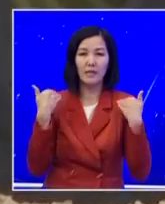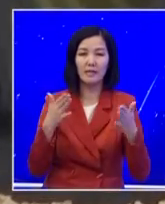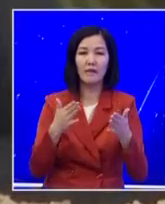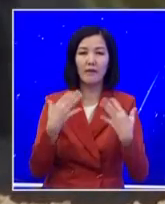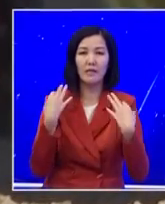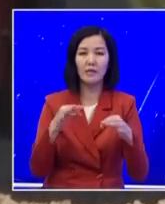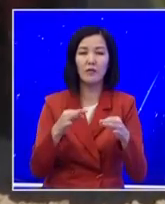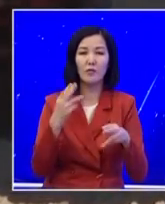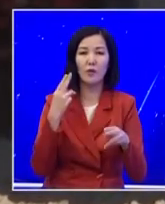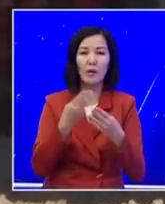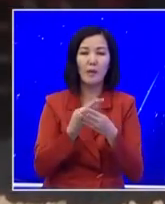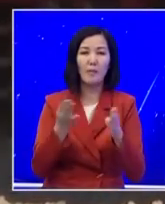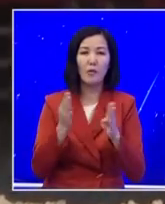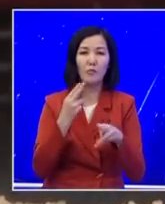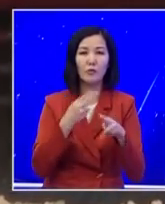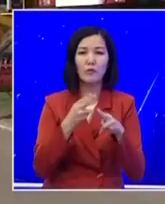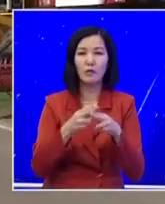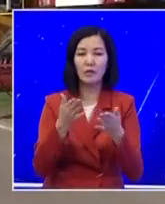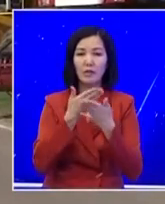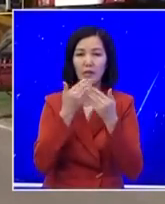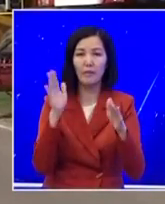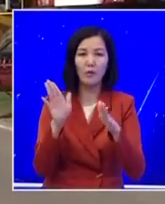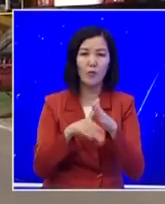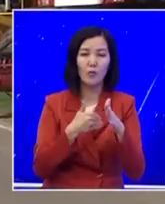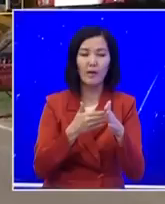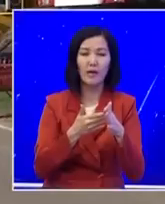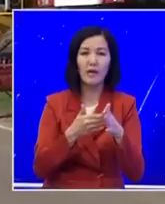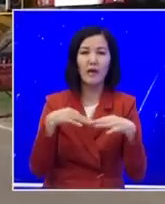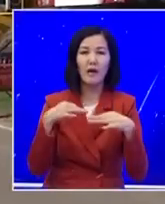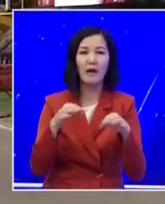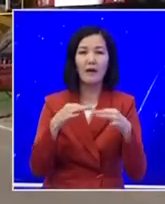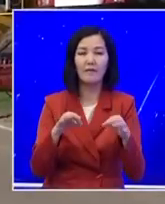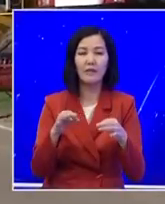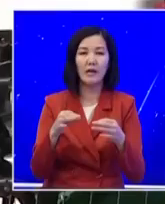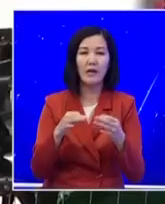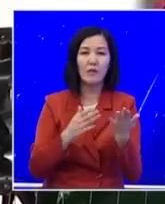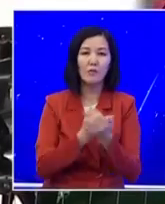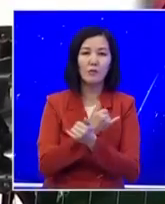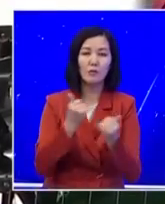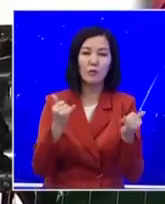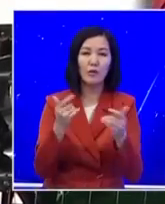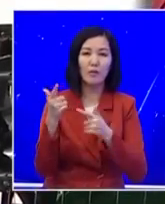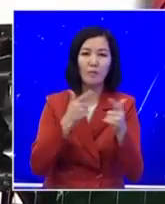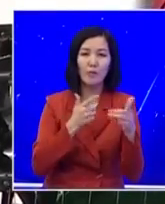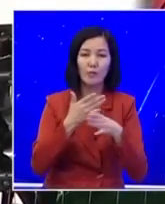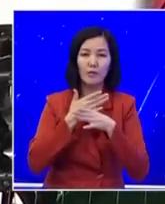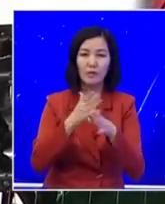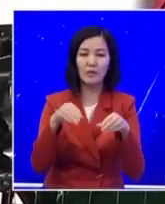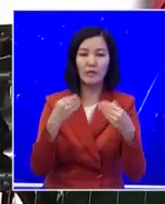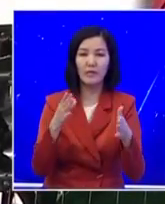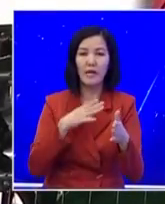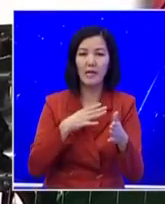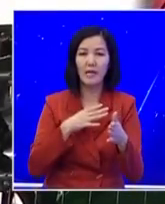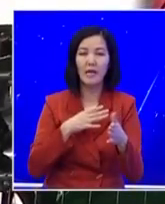коридор через блокпосты, дали возможность работать магазинам автозапчасти для спецтехники, оказали содействие в приобретении семян и удобрений,